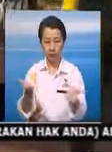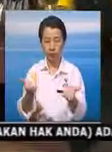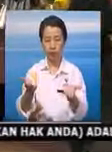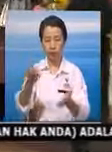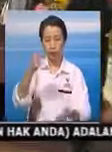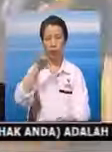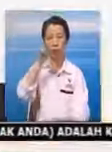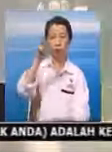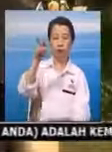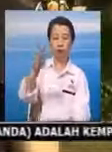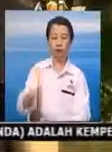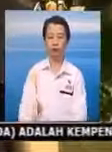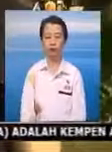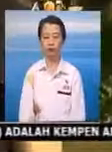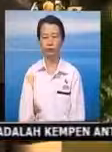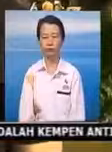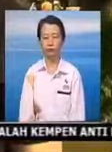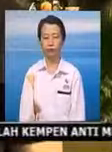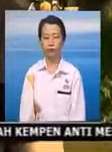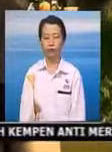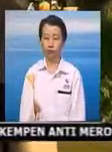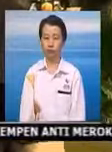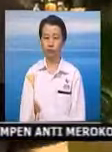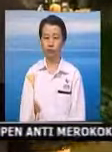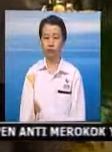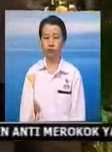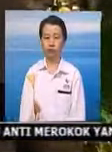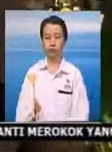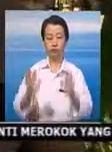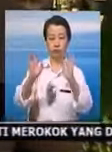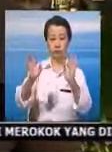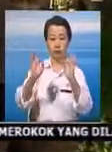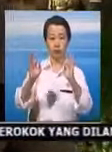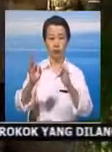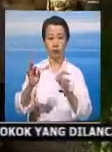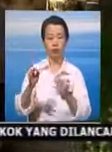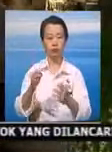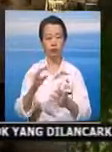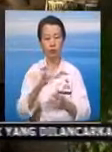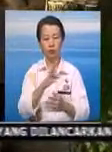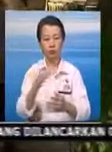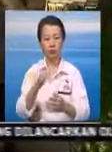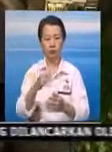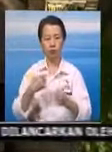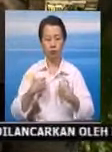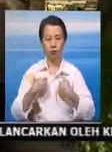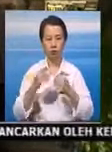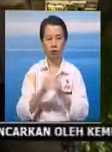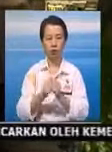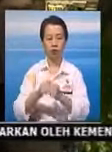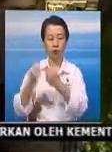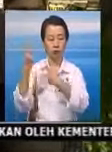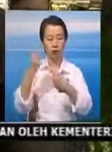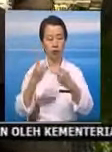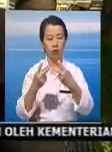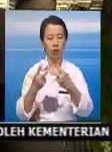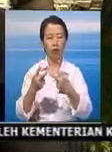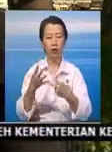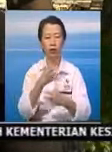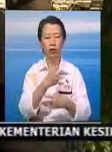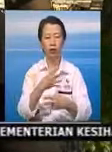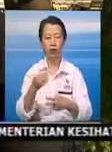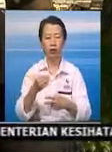datang tengok. Yeah. I'm absolutely fascinated of this event. So as a foreigner and guest of this land,